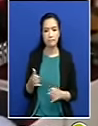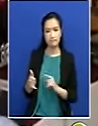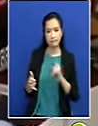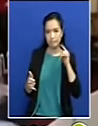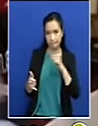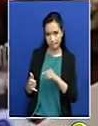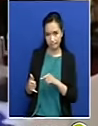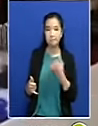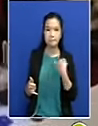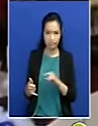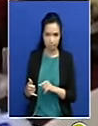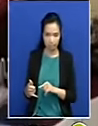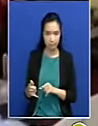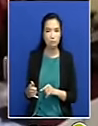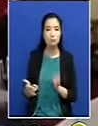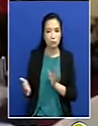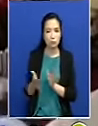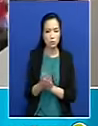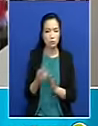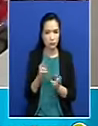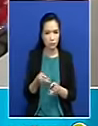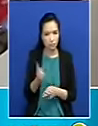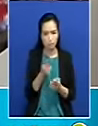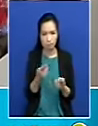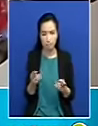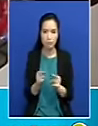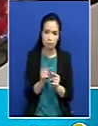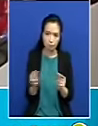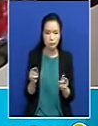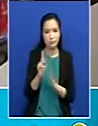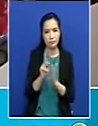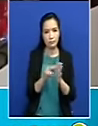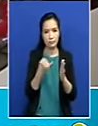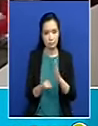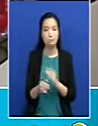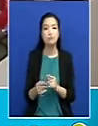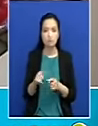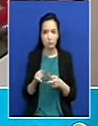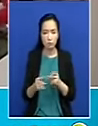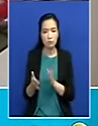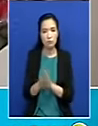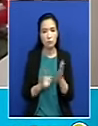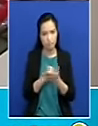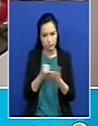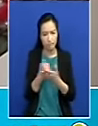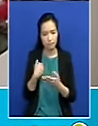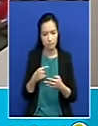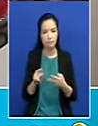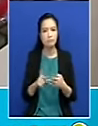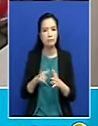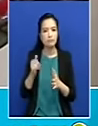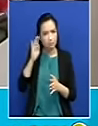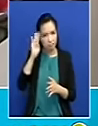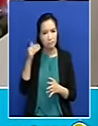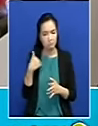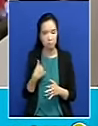ากับนางสาวสังการรัฐครับในข้อหาร่วมกันมีอาวุธปืนและเครื่องกระสุนปืนโดยผิดกฎหมายร่วมกันมียาเสพติดให้โทษประเภทที่หนึ่งหรือว่าย